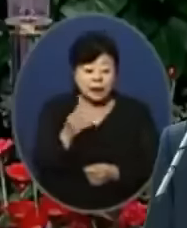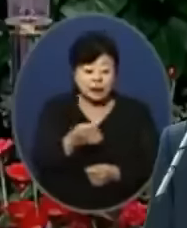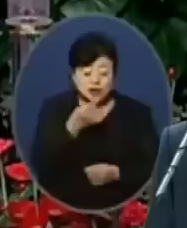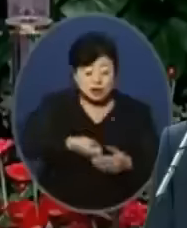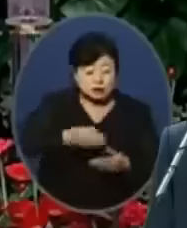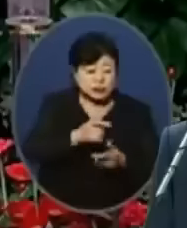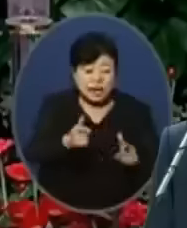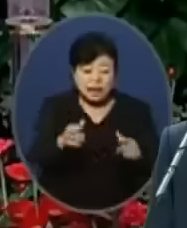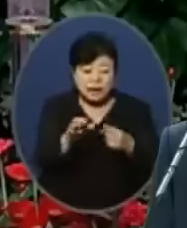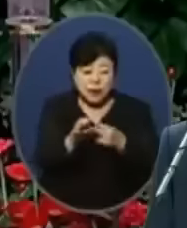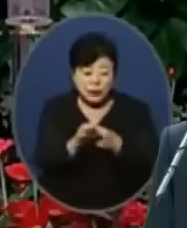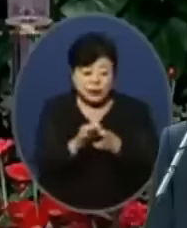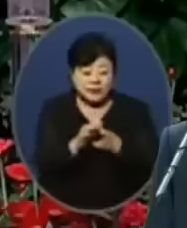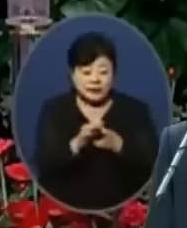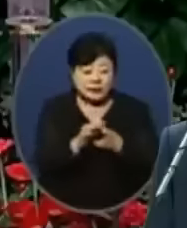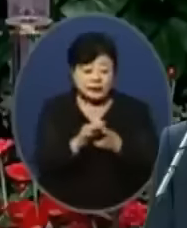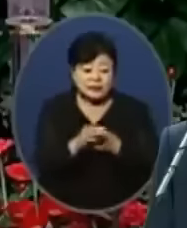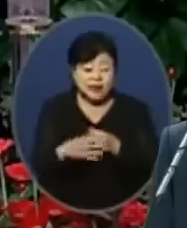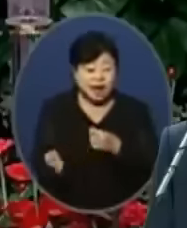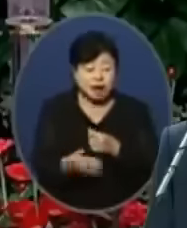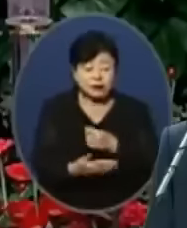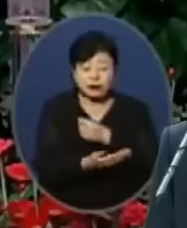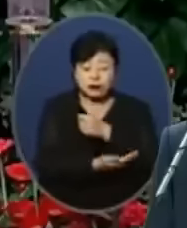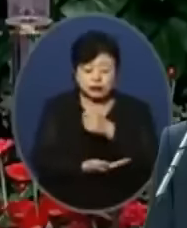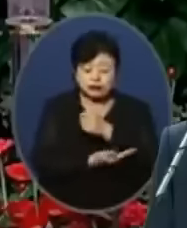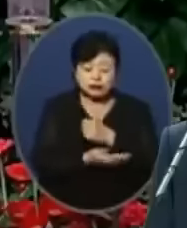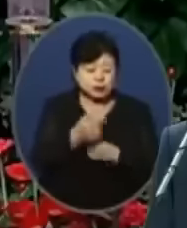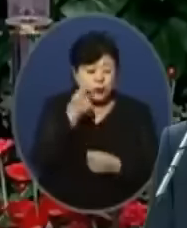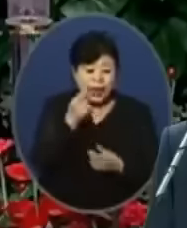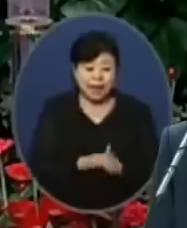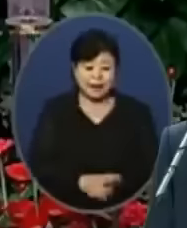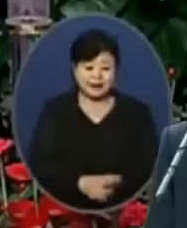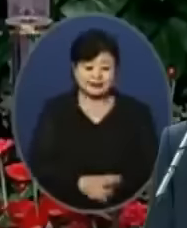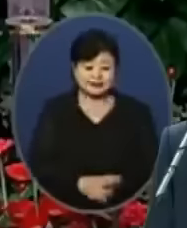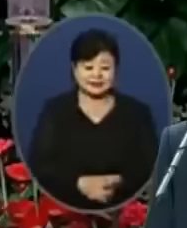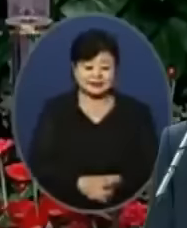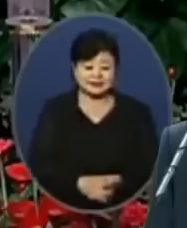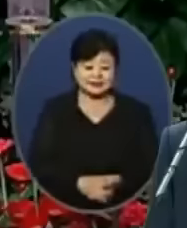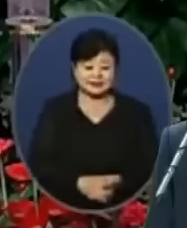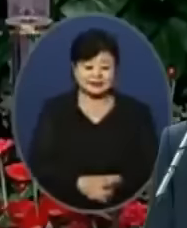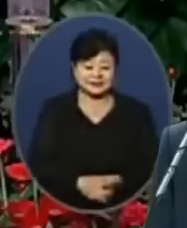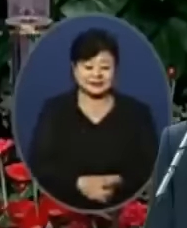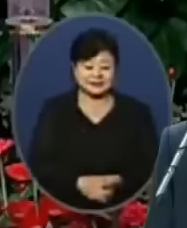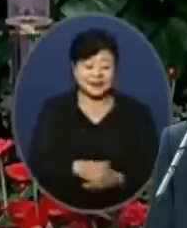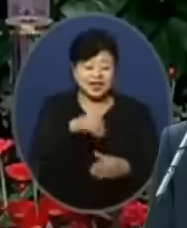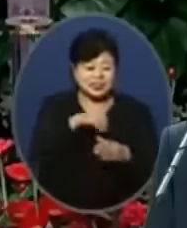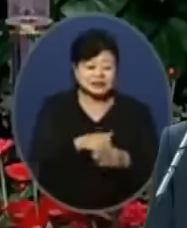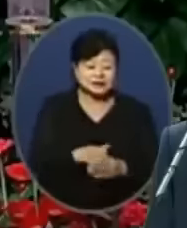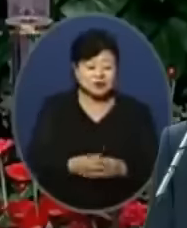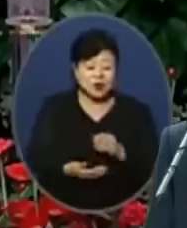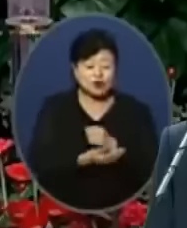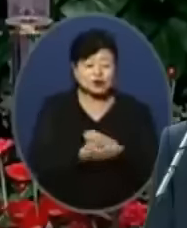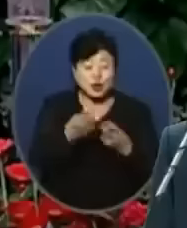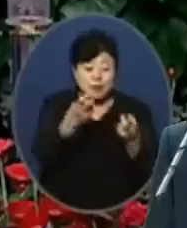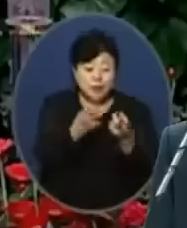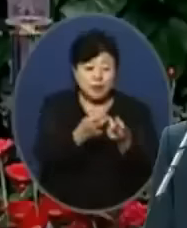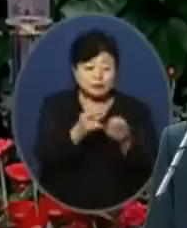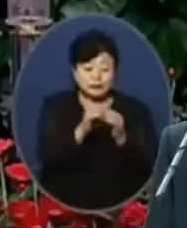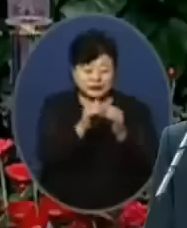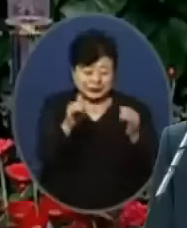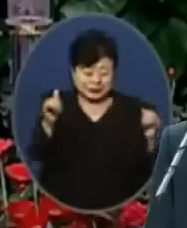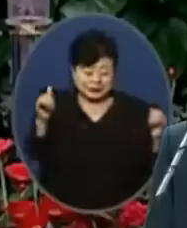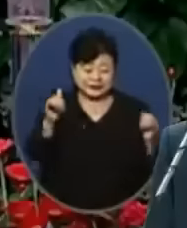씨를 뿌리지 아니하고는 아무것도 거둘 것이 없습니다. 그런데 이렇게 심고 거두는 법칙은 우리 인생에